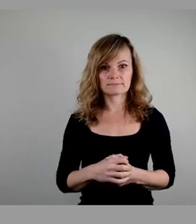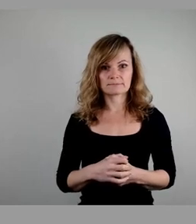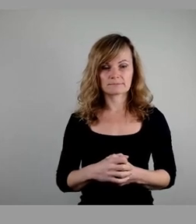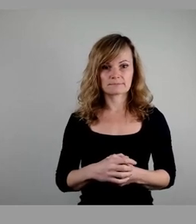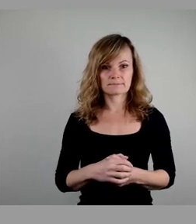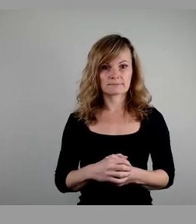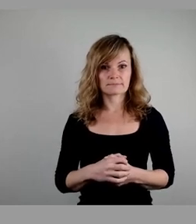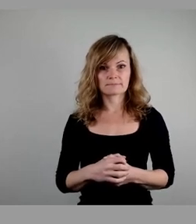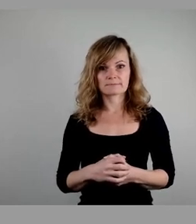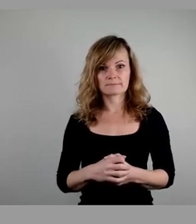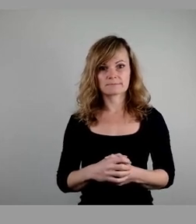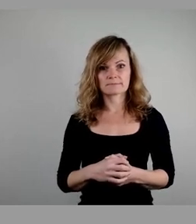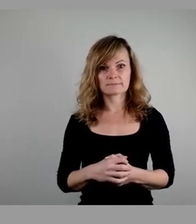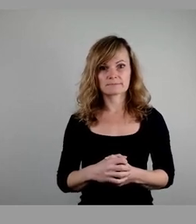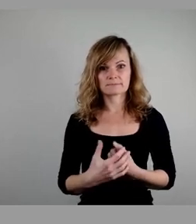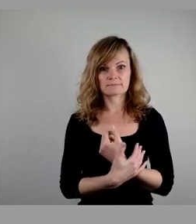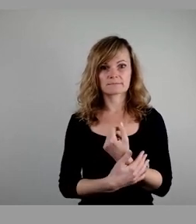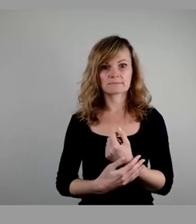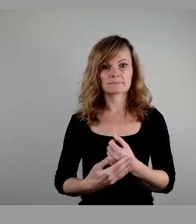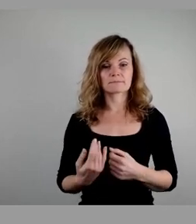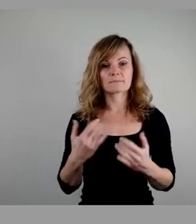wir haben es jetzt 17:51.